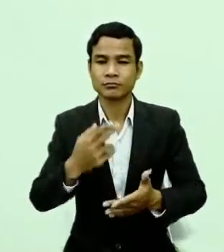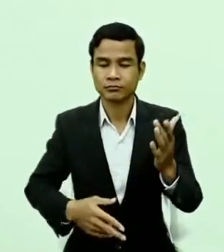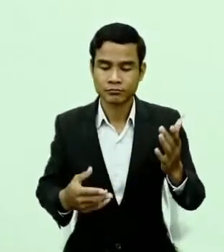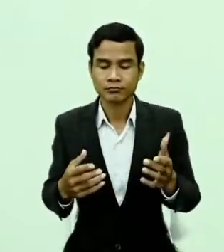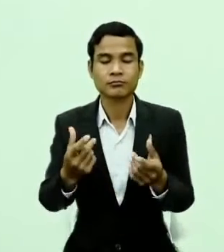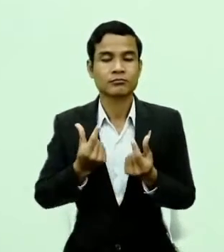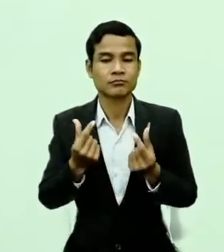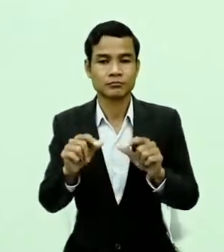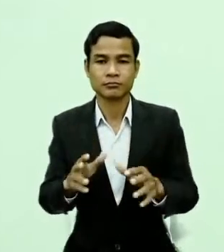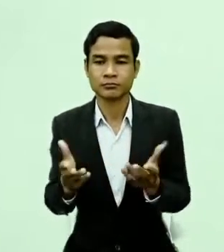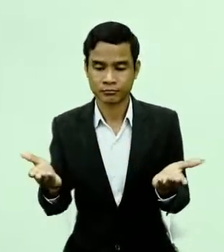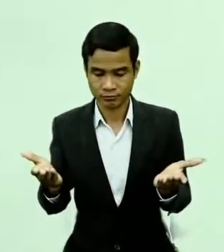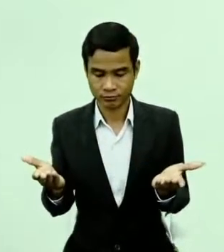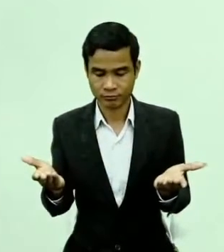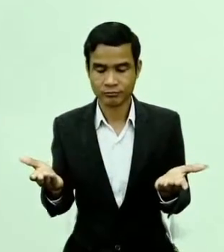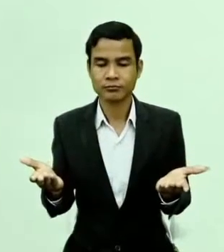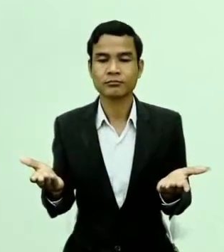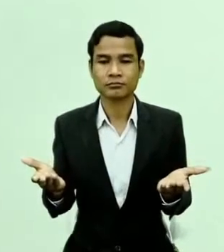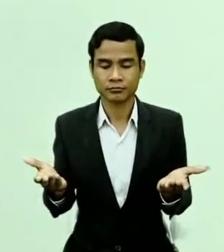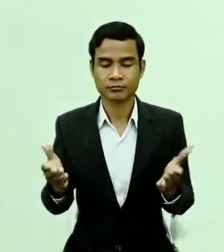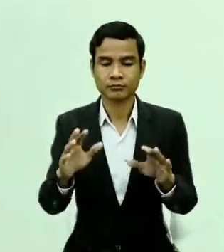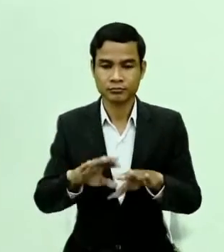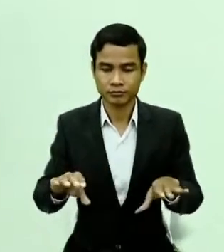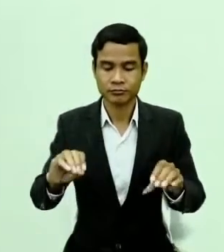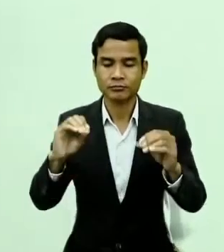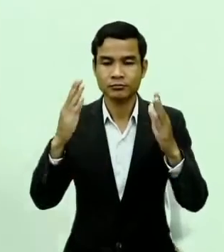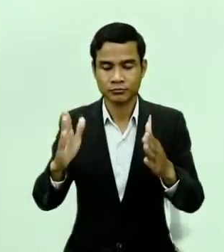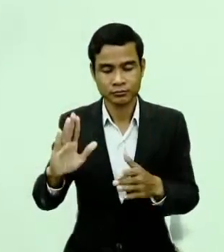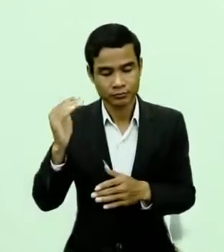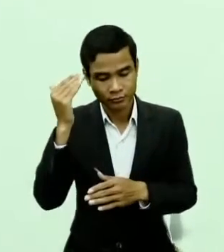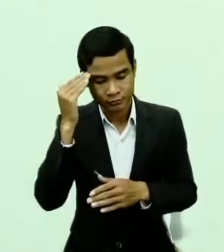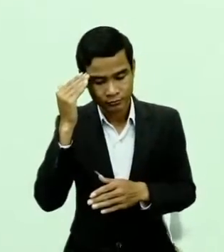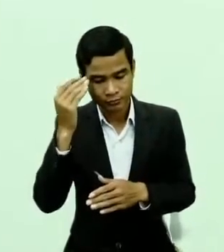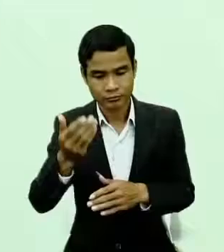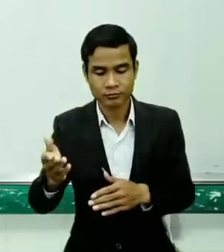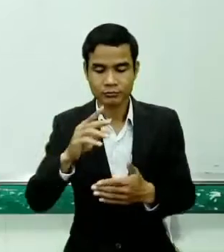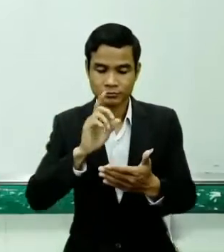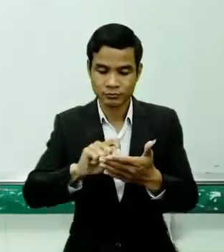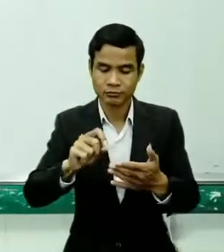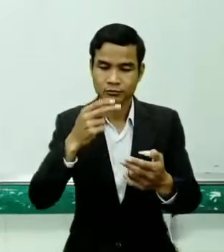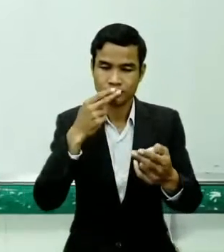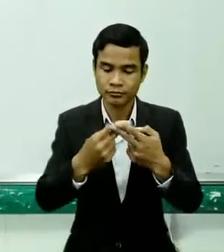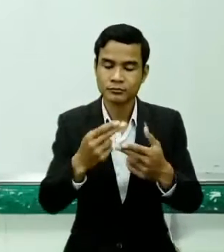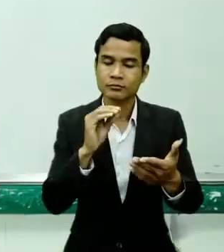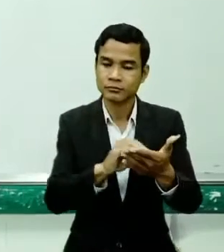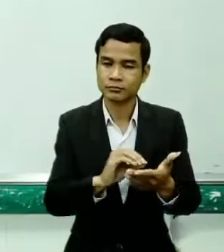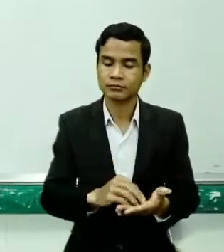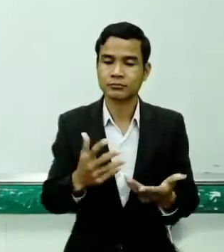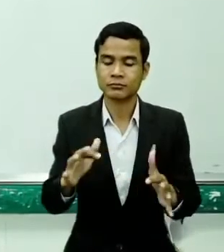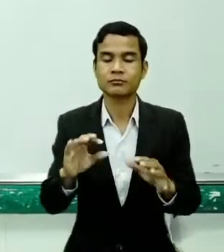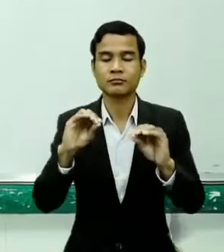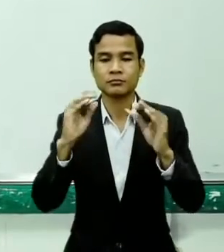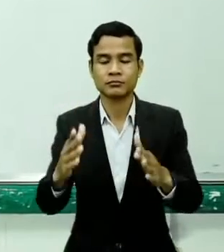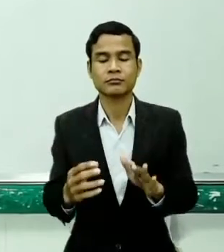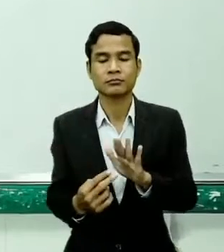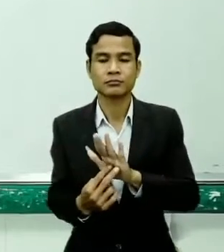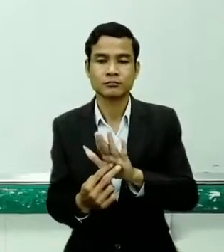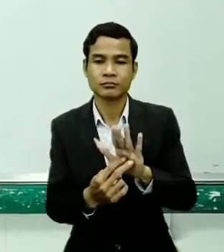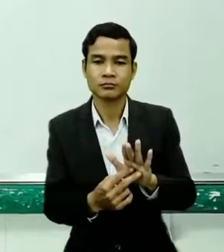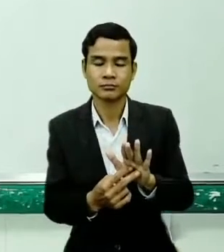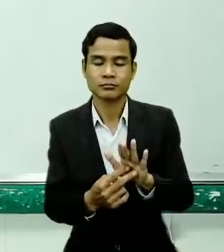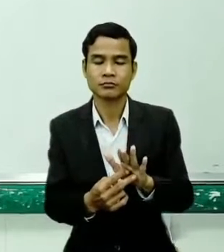sải ra đôi mặt đỉnh, chà, chẳng nãy lúc sang khâm tha con từng ở khné bàn đồng pin rồi hái. Ấy lớn này nè cụ nâng bằng hai